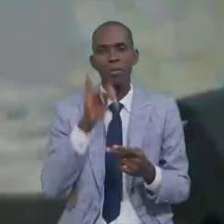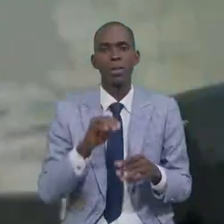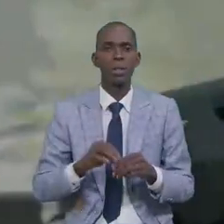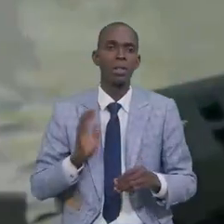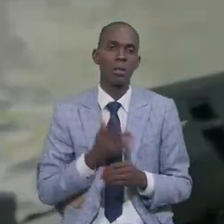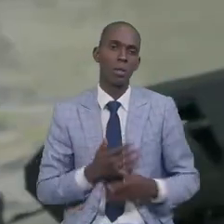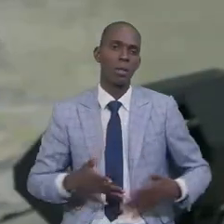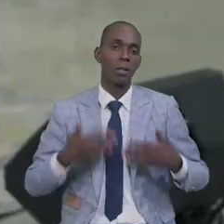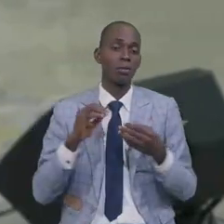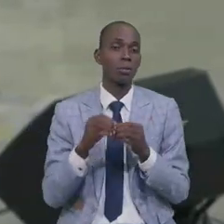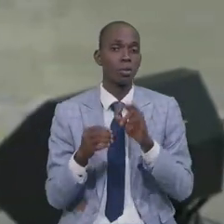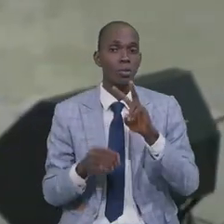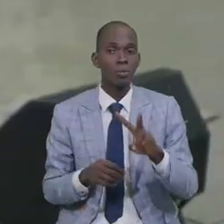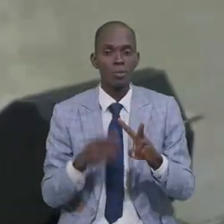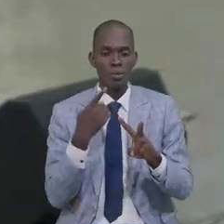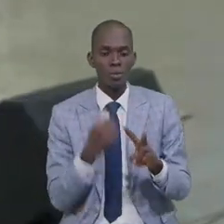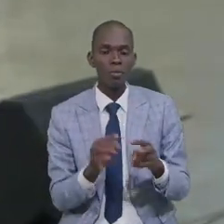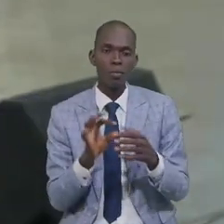vies. Deuxième point donc,